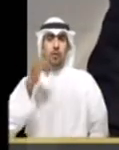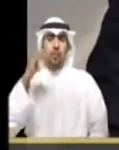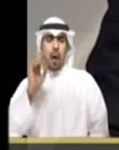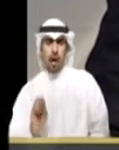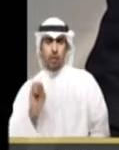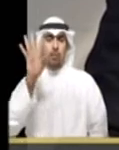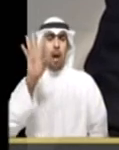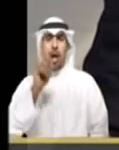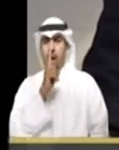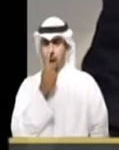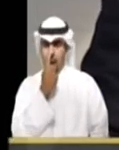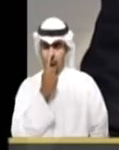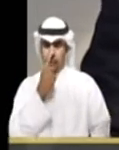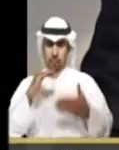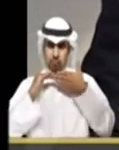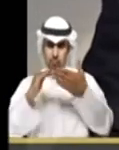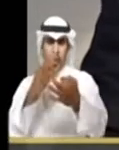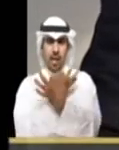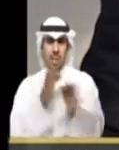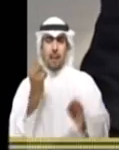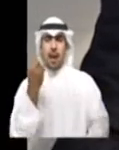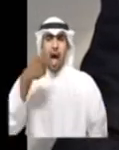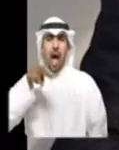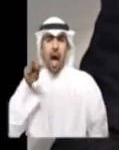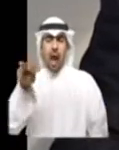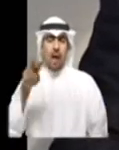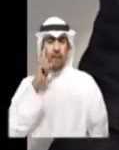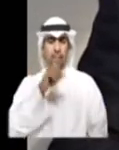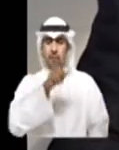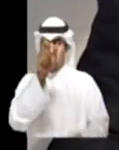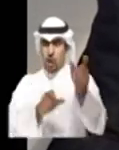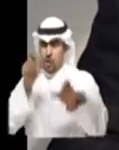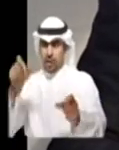بتقديم الدعم لآلاف العوائل التي تعرضت لخطر الزلزال. من قضاء